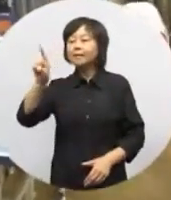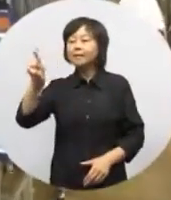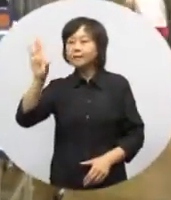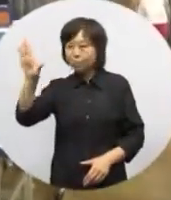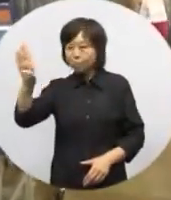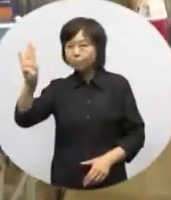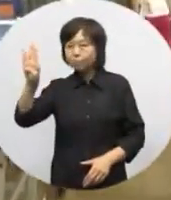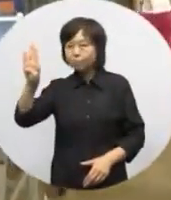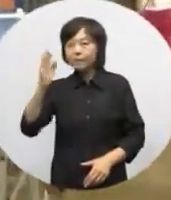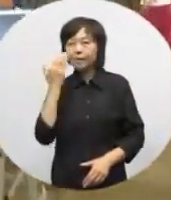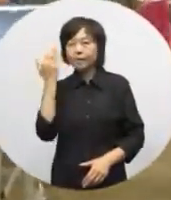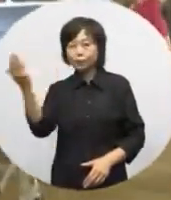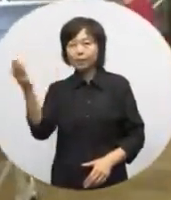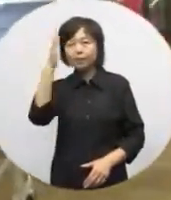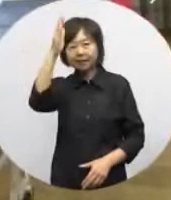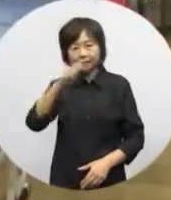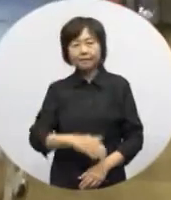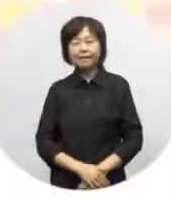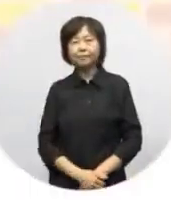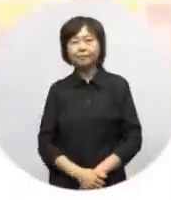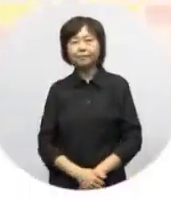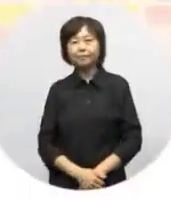521314までお問い合わせください。